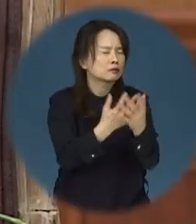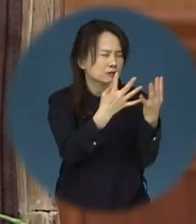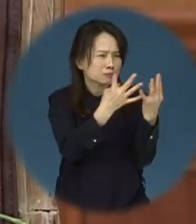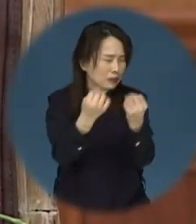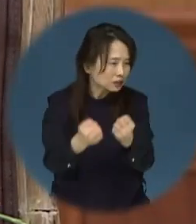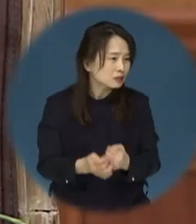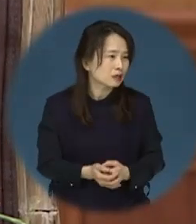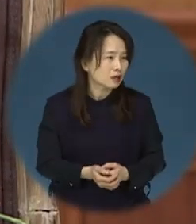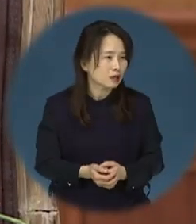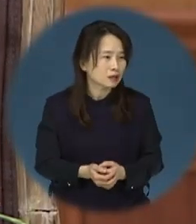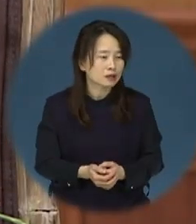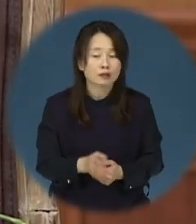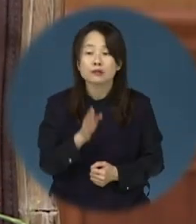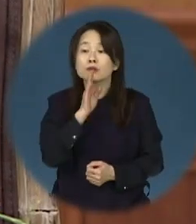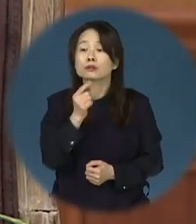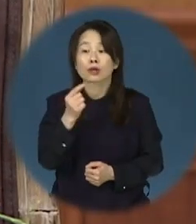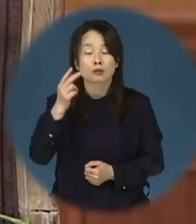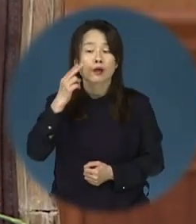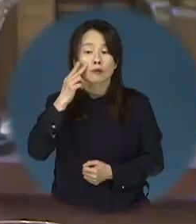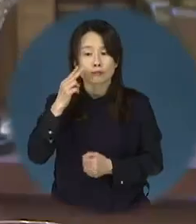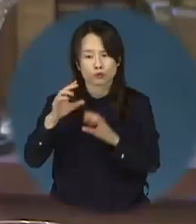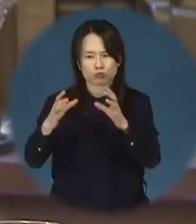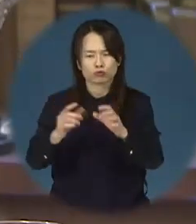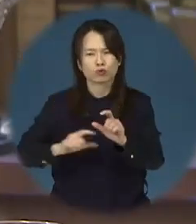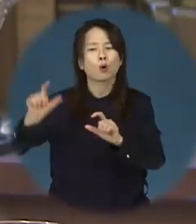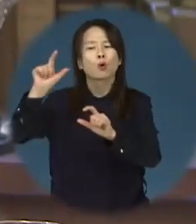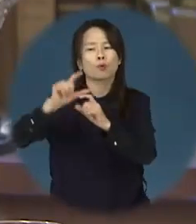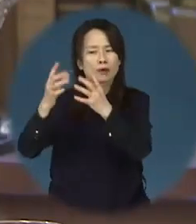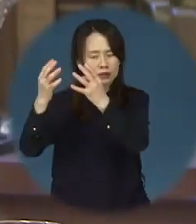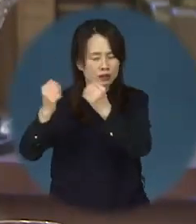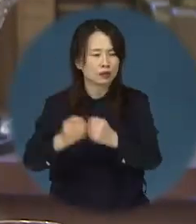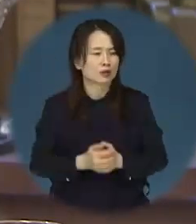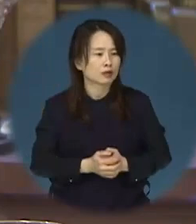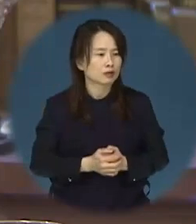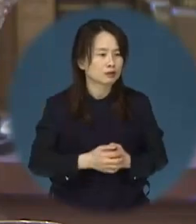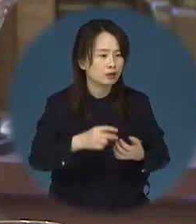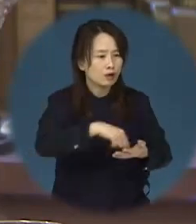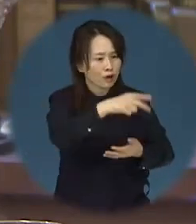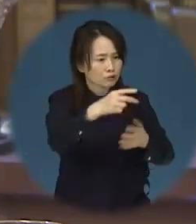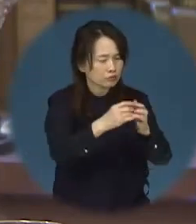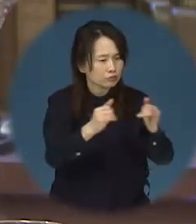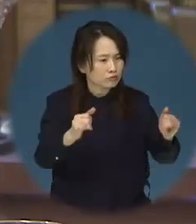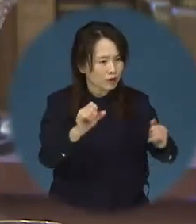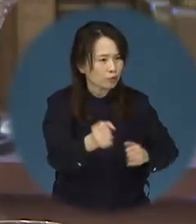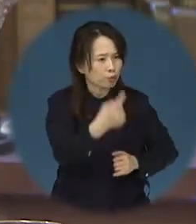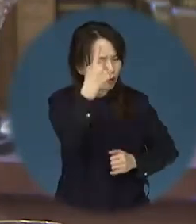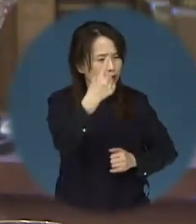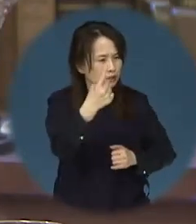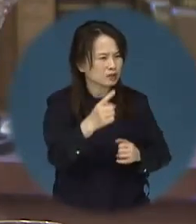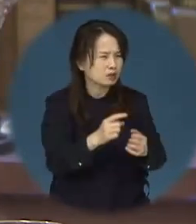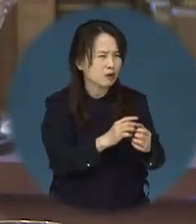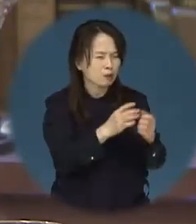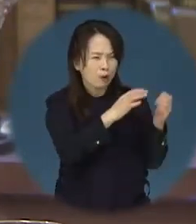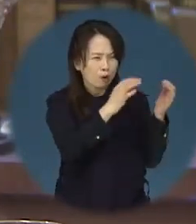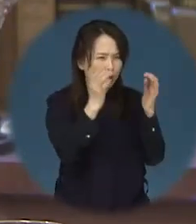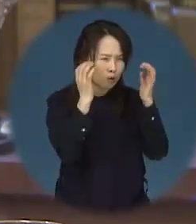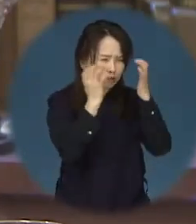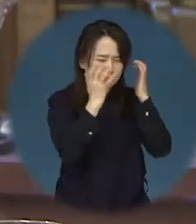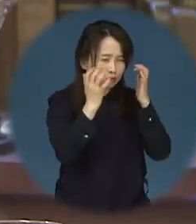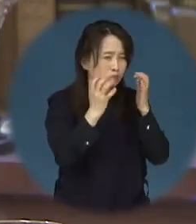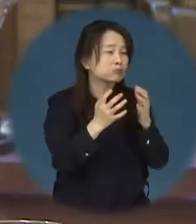그렇죠. 미국도 엄청 많죠. 노숙인들의 또 그 원인도 굉장히 복합적이더라. 뭐 이런 인식이 오면서 시작된 거 아닙니까? 네.